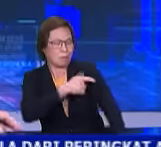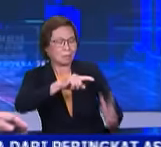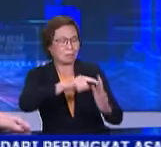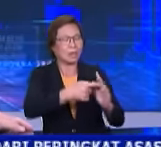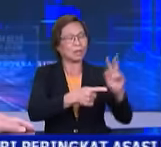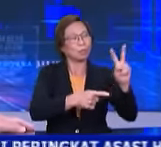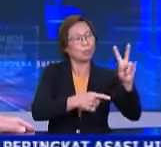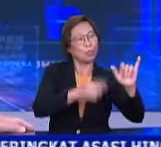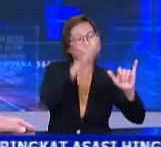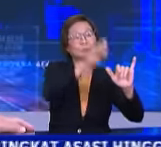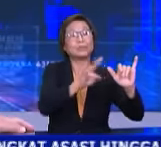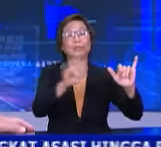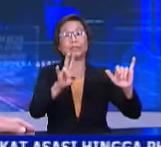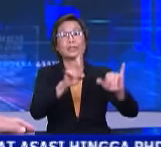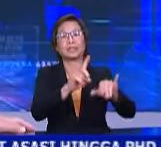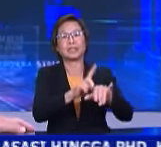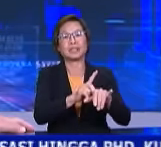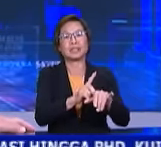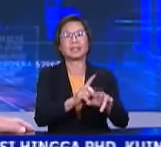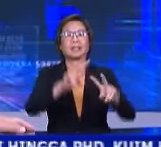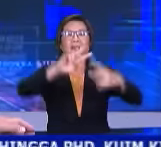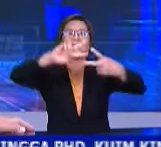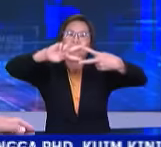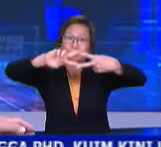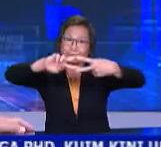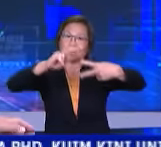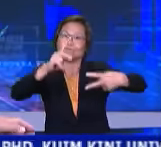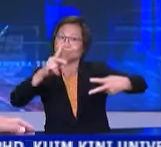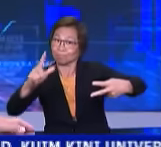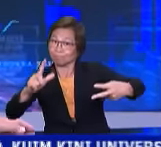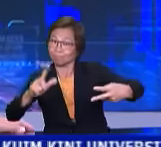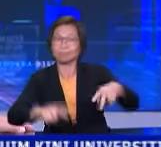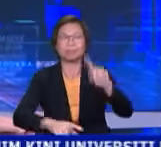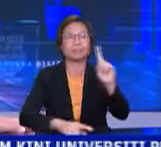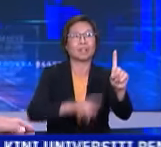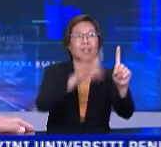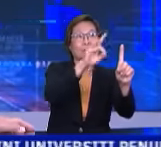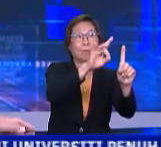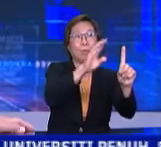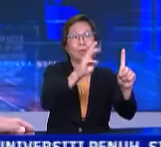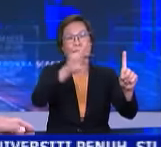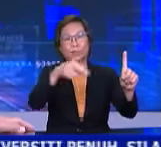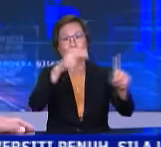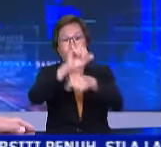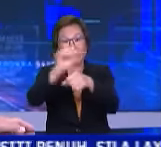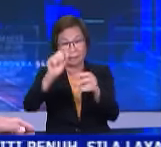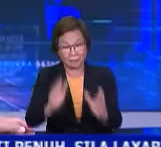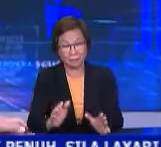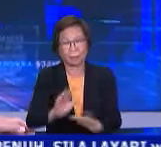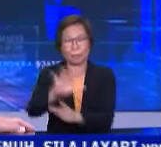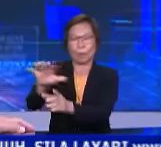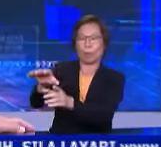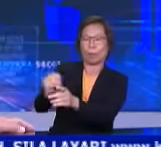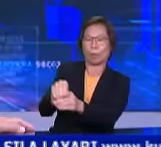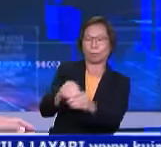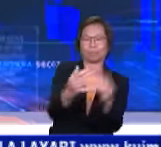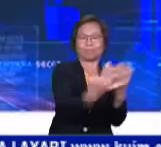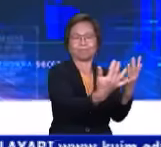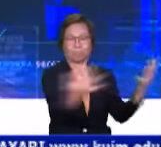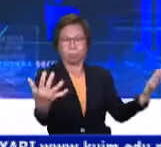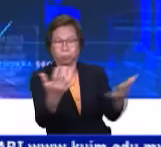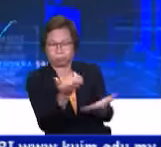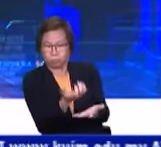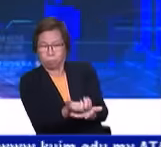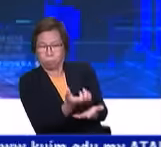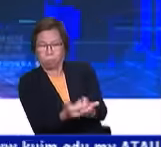26 Julai ini di Mid Valley City, Kuala Lumpur. 186,000 pekerja membabitkan barisan hadapan